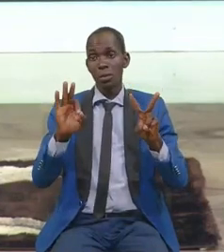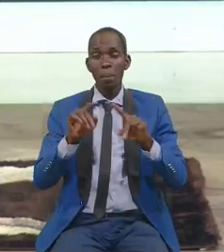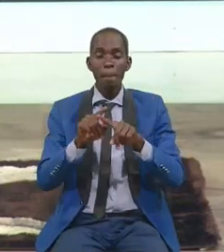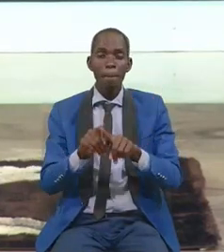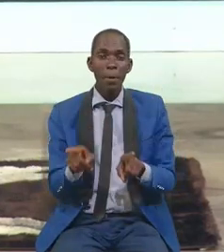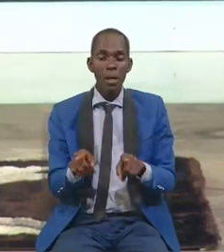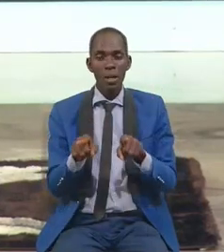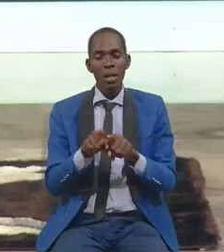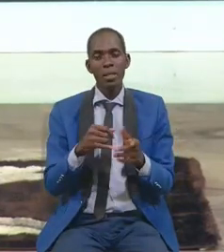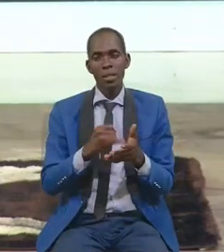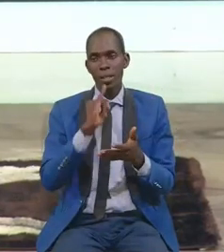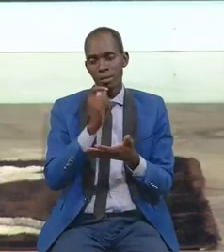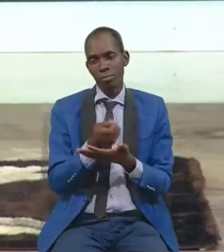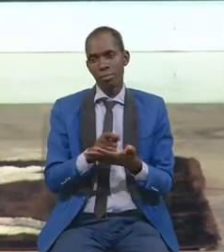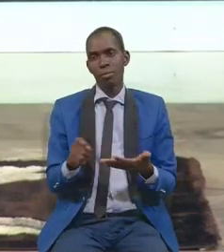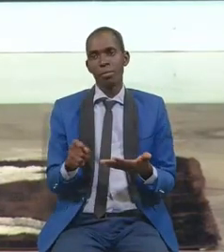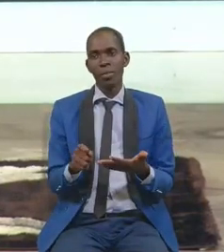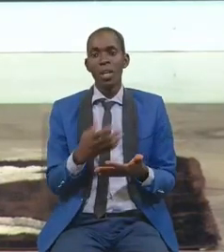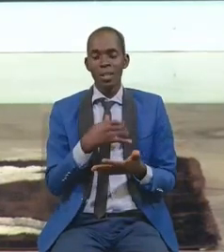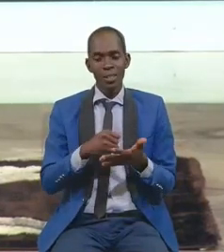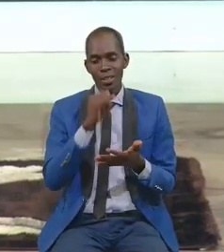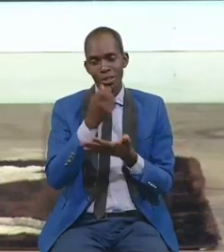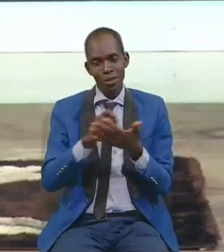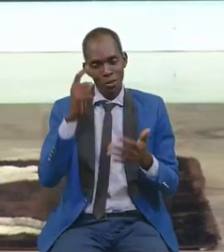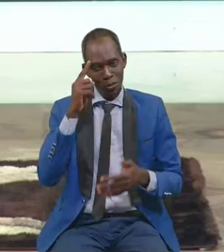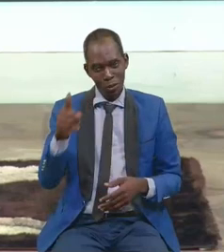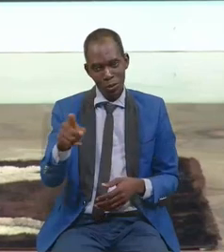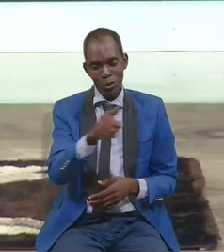Mais comme il est écrit, c'est écrit pour vous.